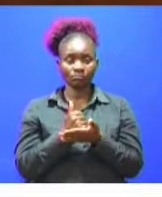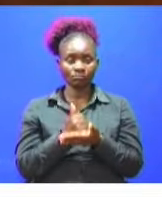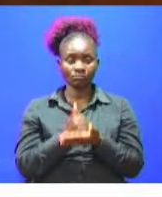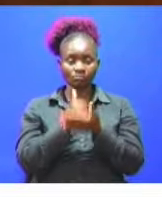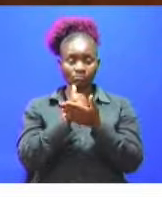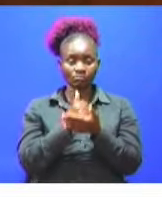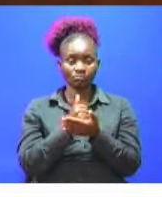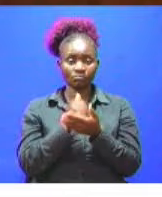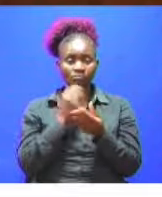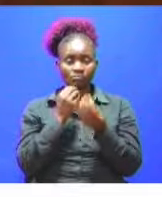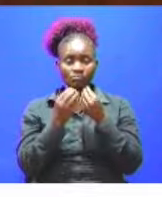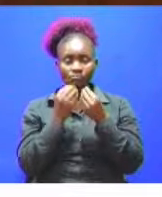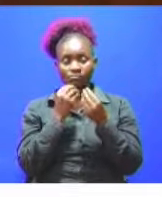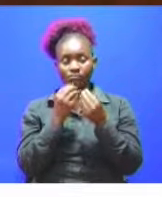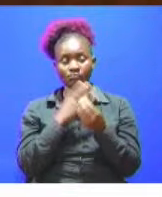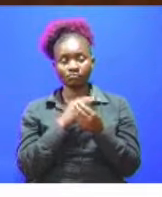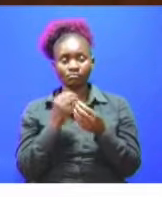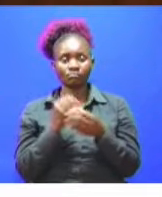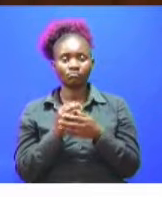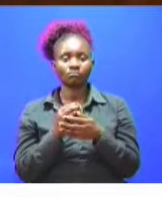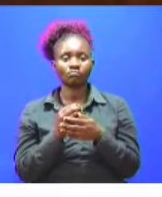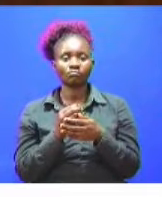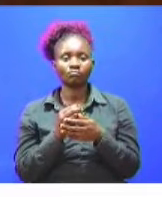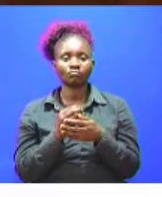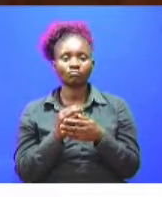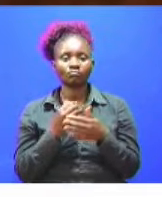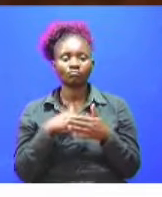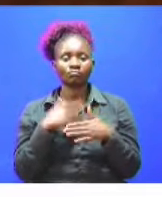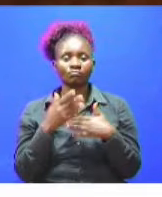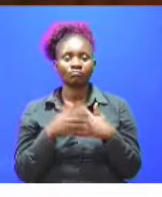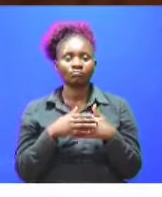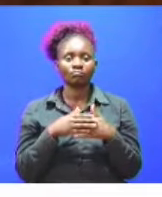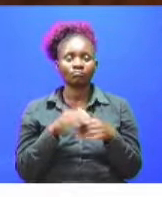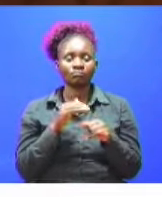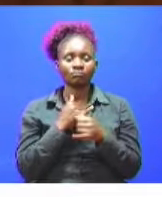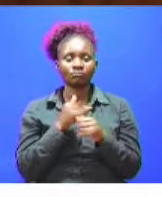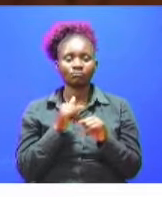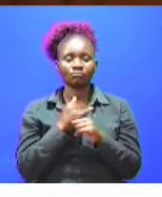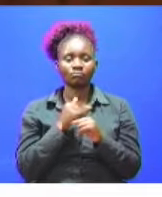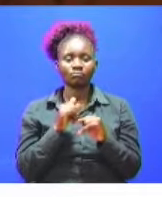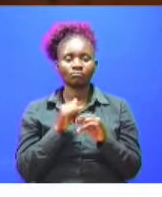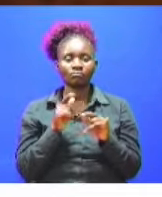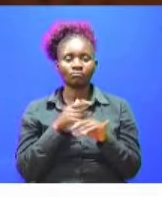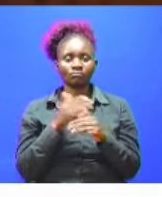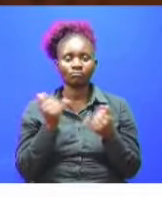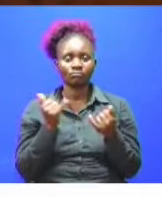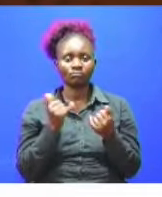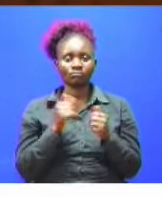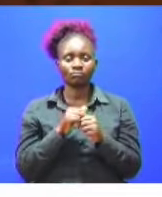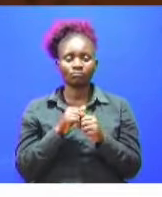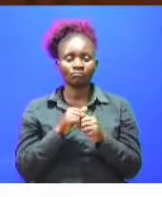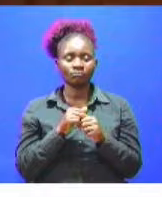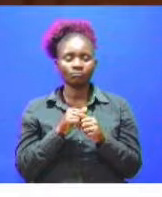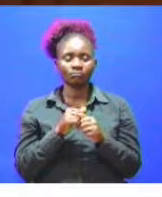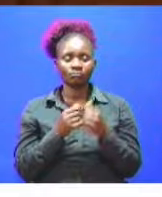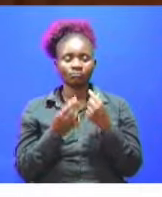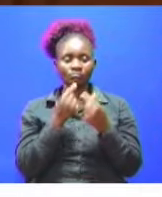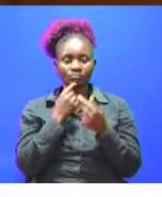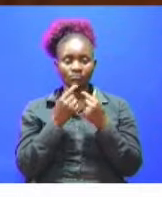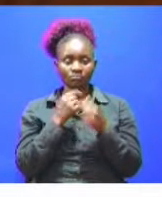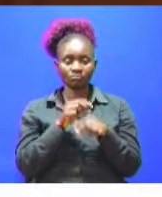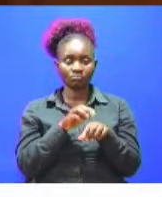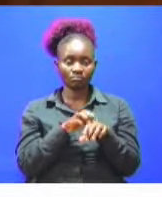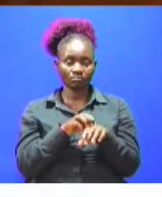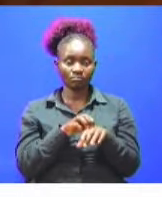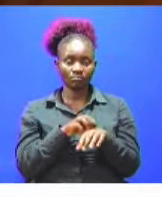Tuwamahire ndagira. Ego chukumusu. Kera kera wasibiri o monto. O konyo oranga bono. E appetite nyone ere uge kure. Kera tayo chukue ya gia. Winto